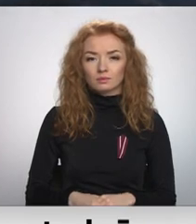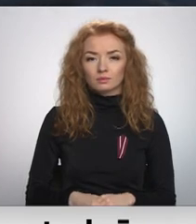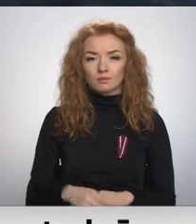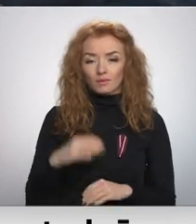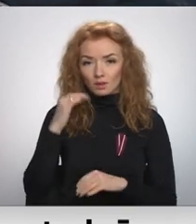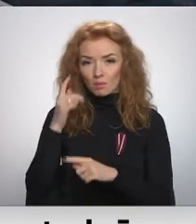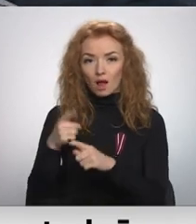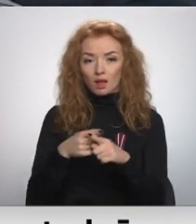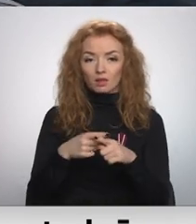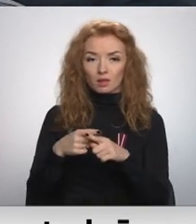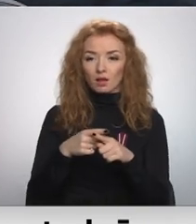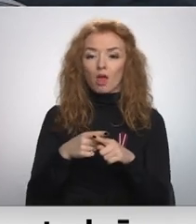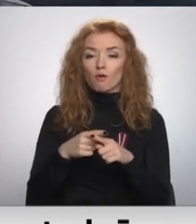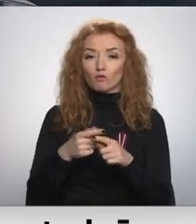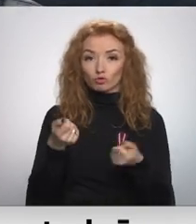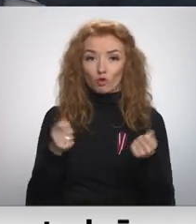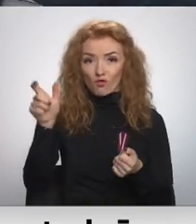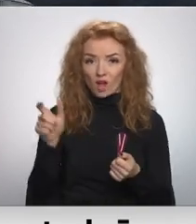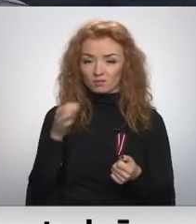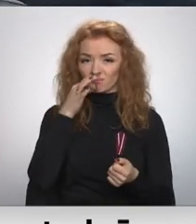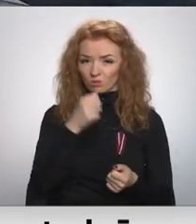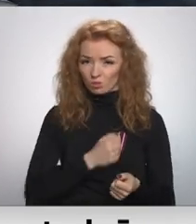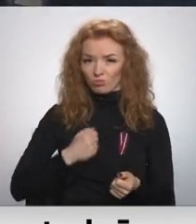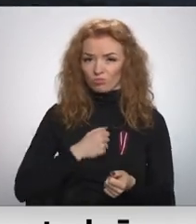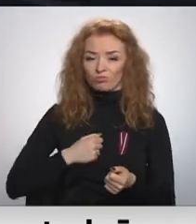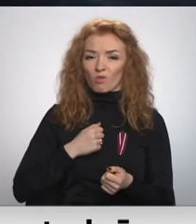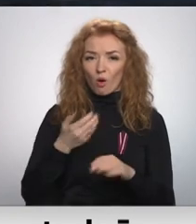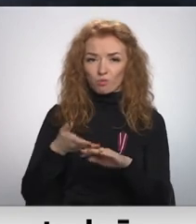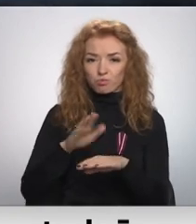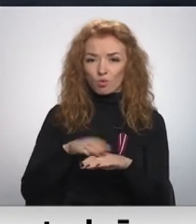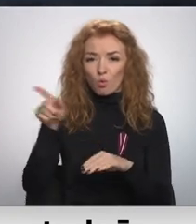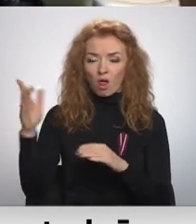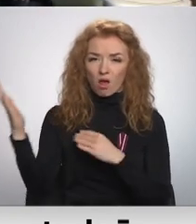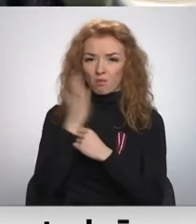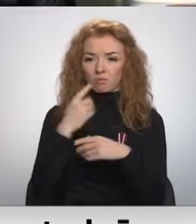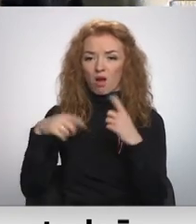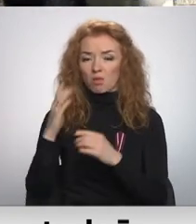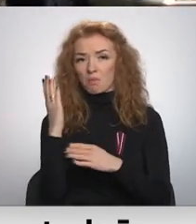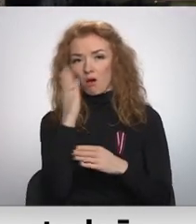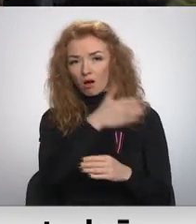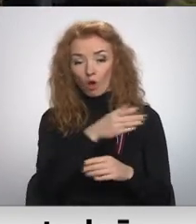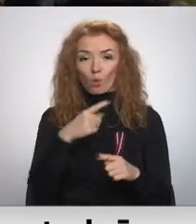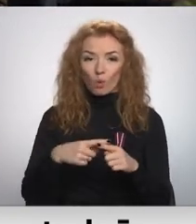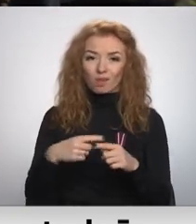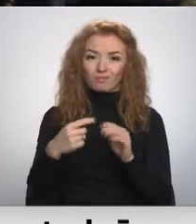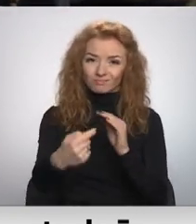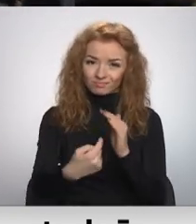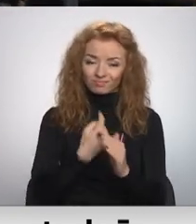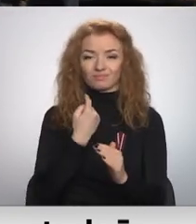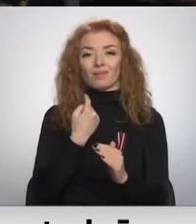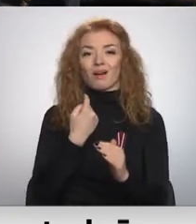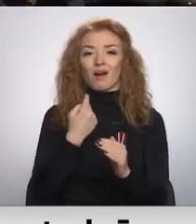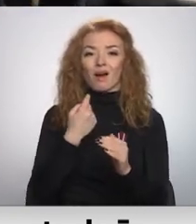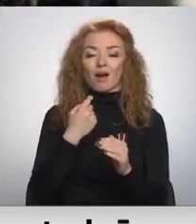Baltkrievu šoferis Slava dusmojas, jo robežpunkts ir ciet, poļi viņam liek griezties apkārt un runas par to, kā atriepjoties